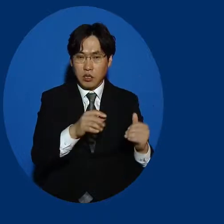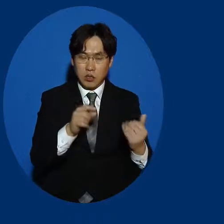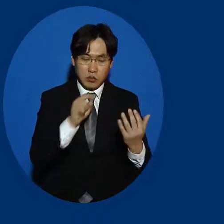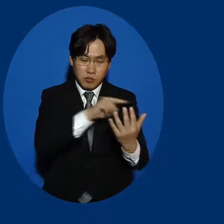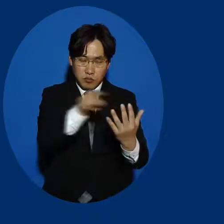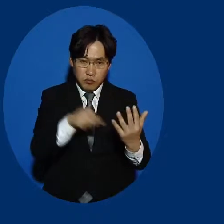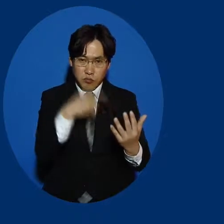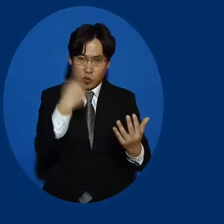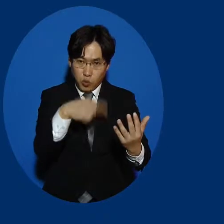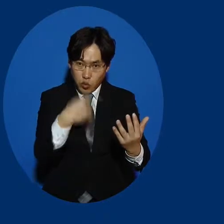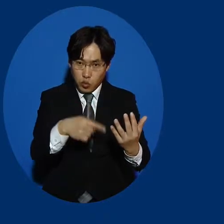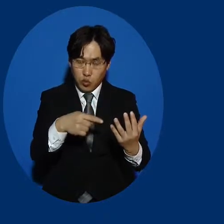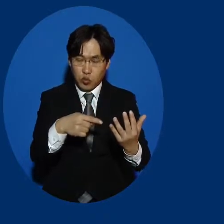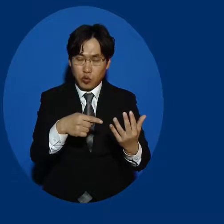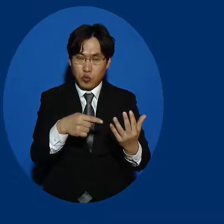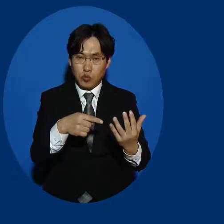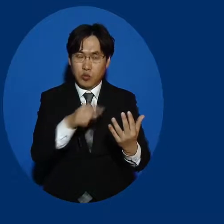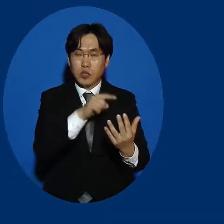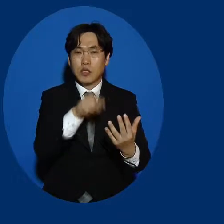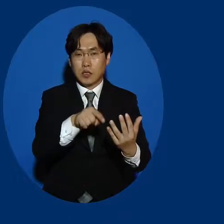정책에 초점을 두고 있습니다.